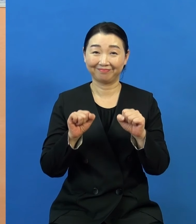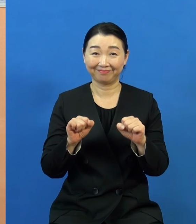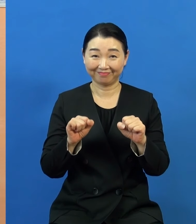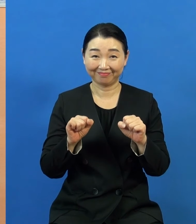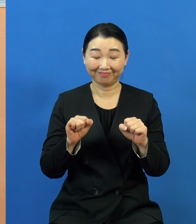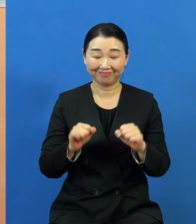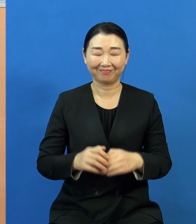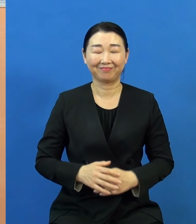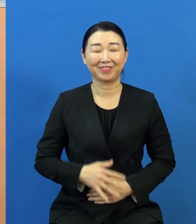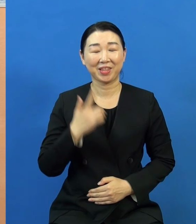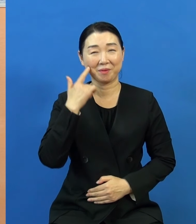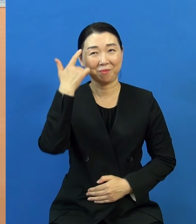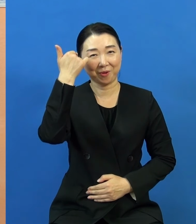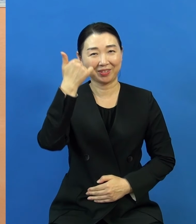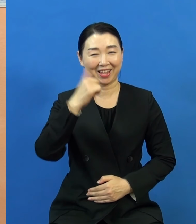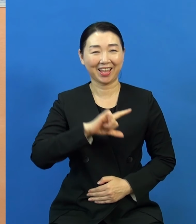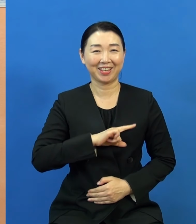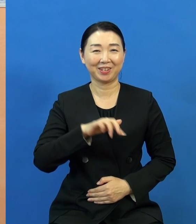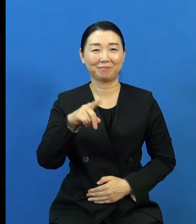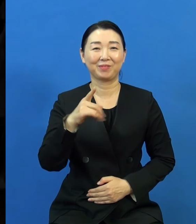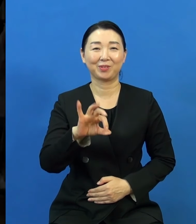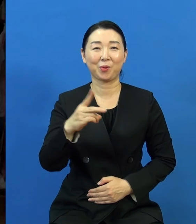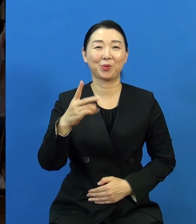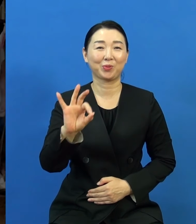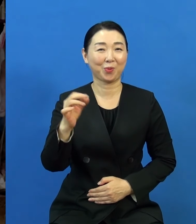안녕하세요. 송동호 목사입니다.